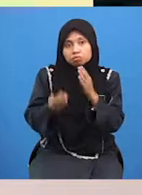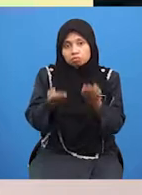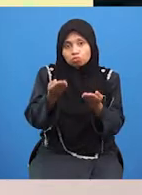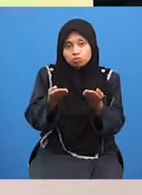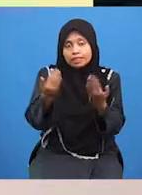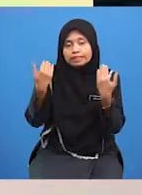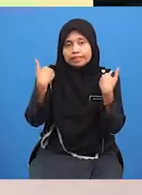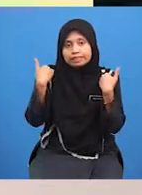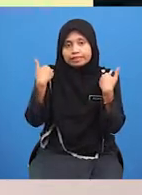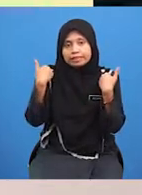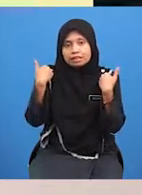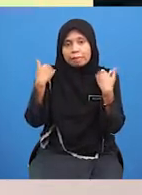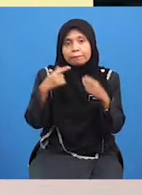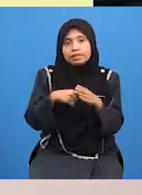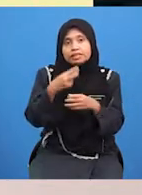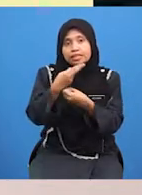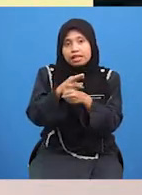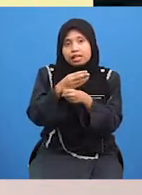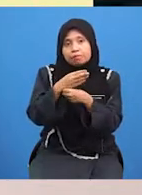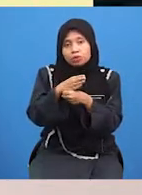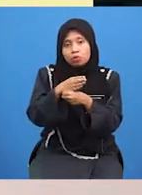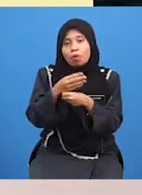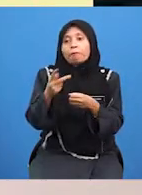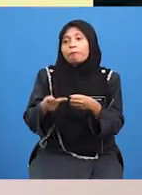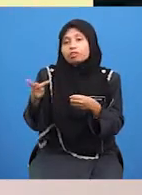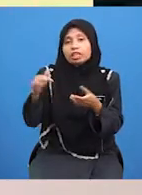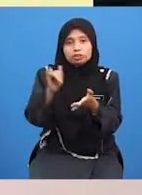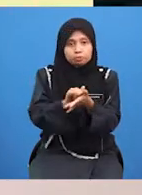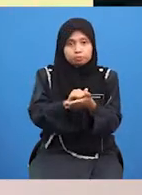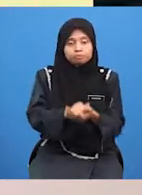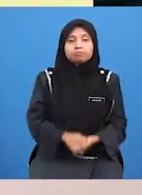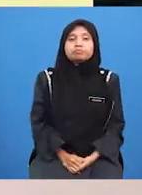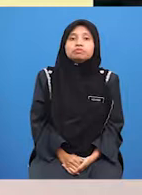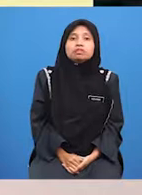mungkin timbul pada reka bentuk produk tersebut.